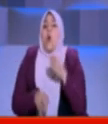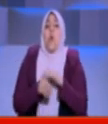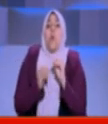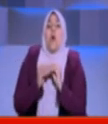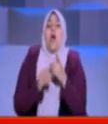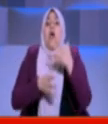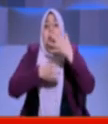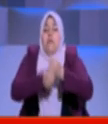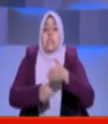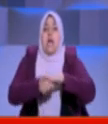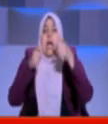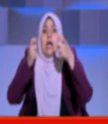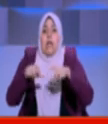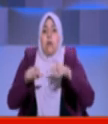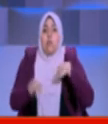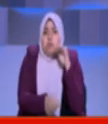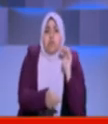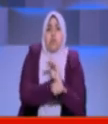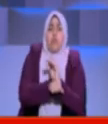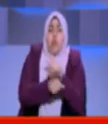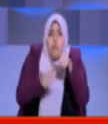الدولة وتعزيزها دولة